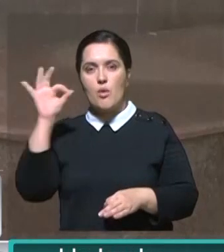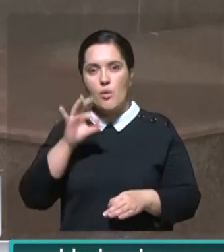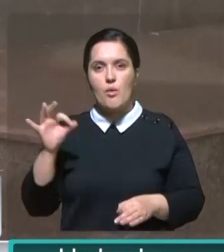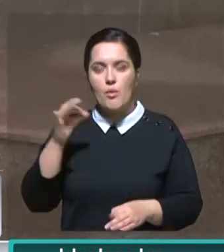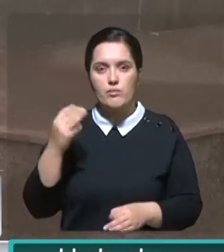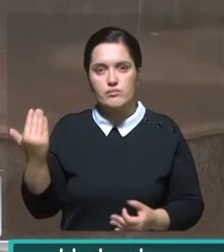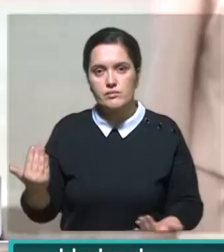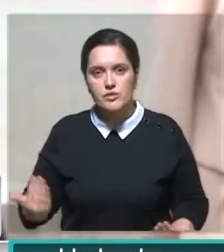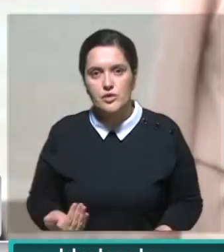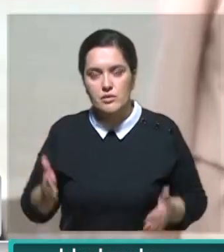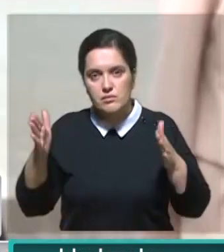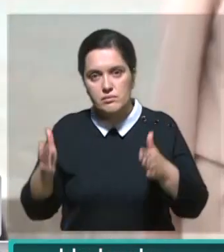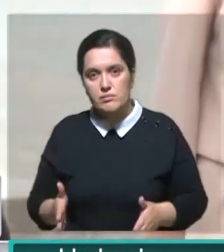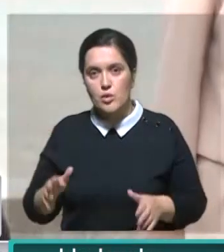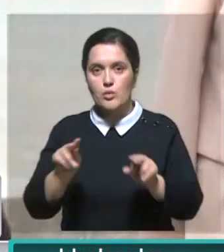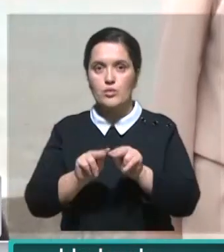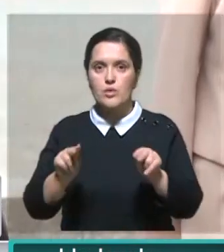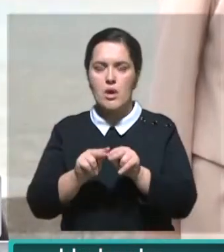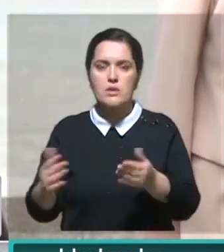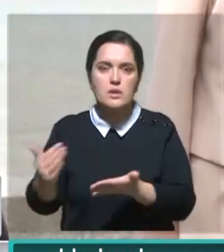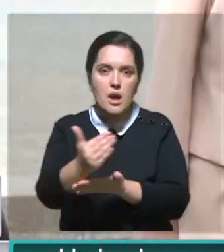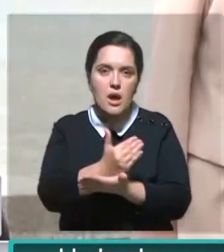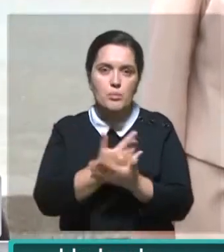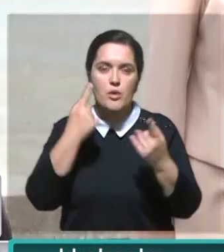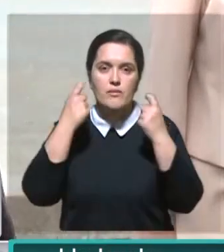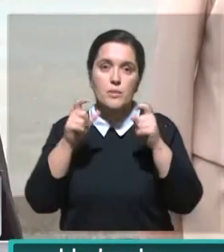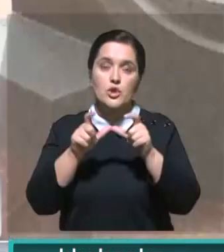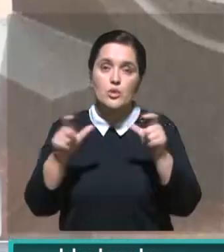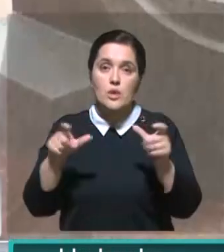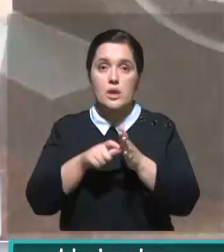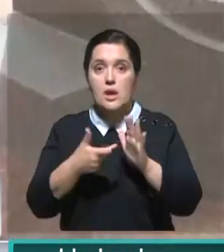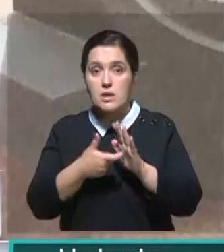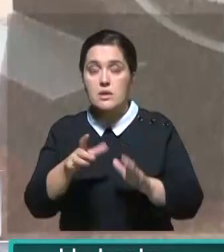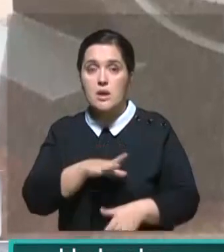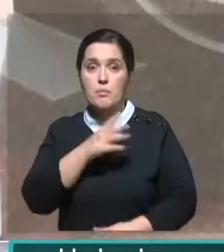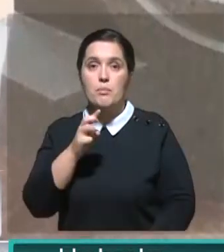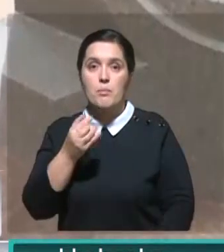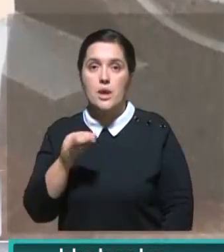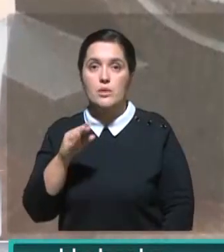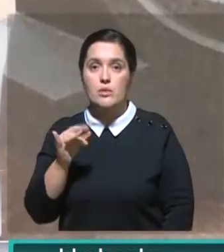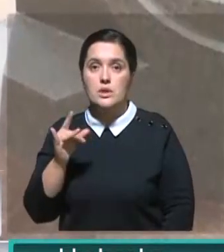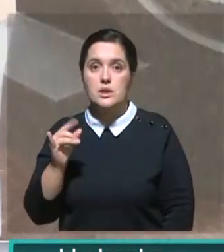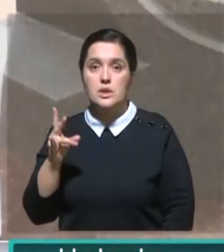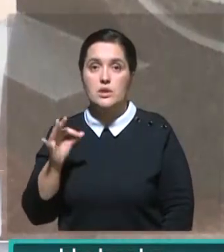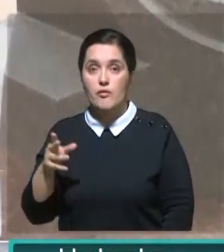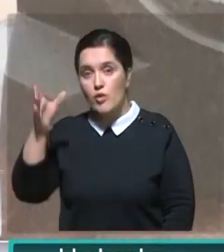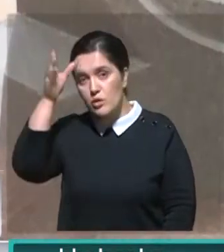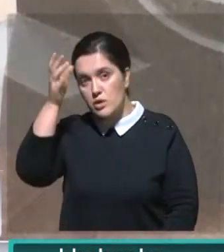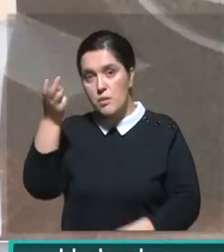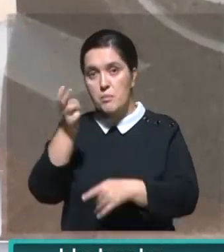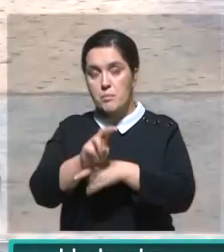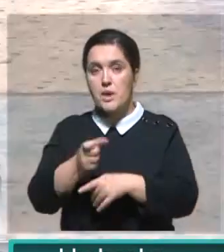биографии народного учителя, а именно собрать больше информации о школах и классах, в которых работал Байтурсынов. Для этого ученые